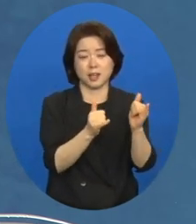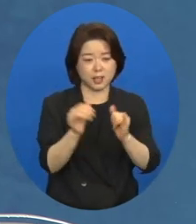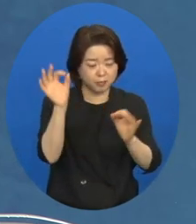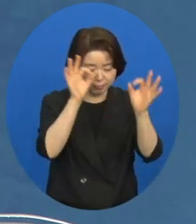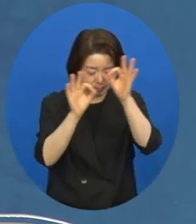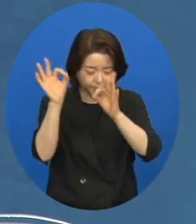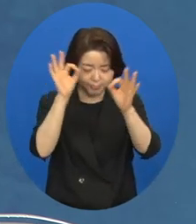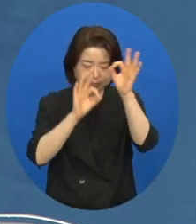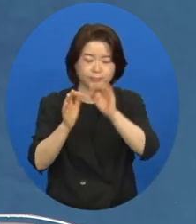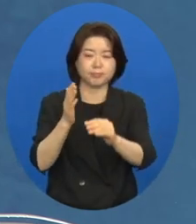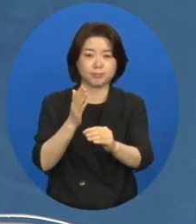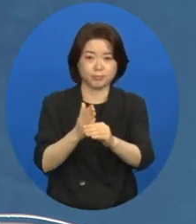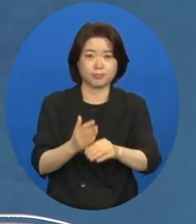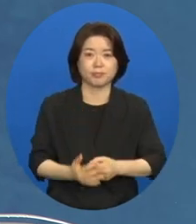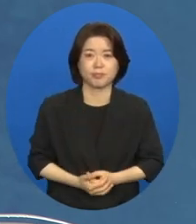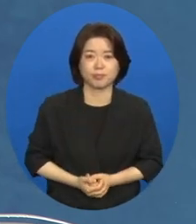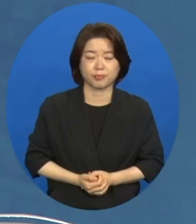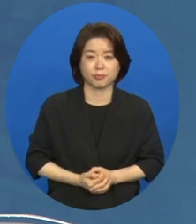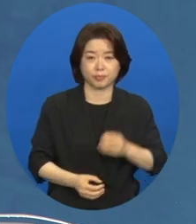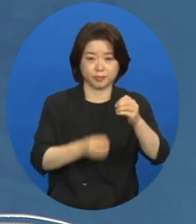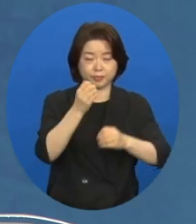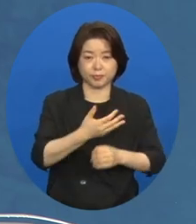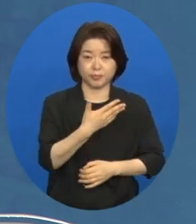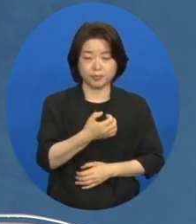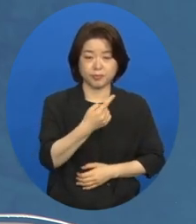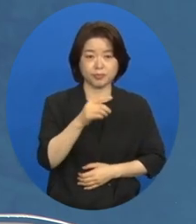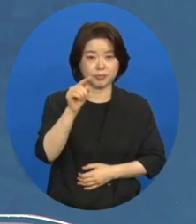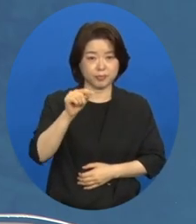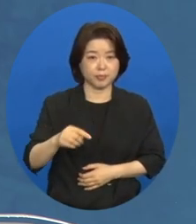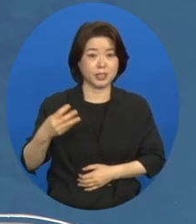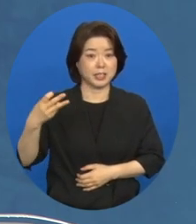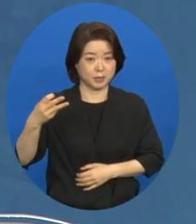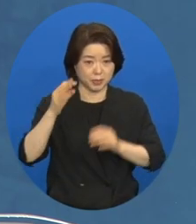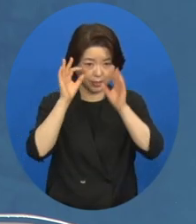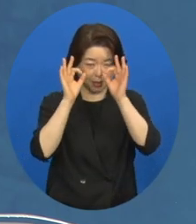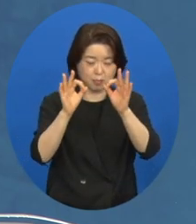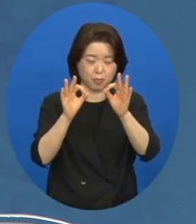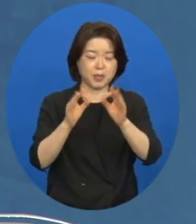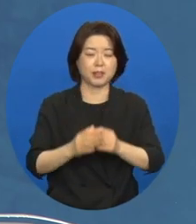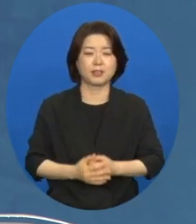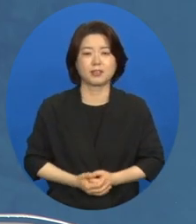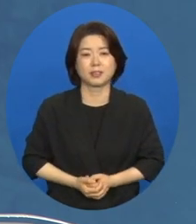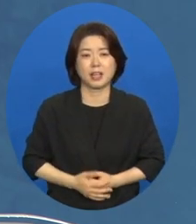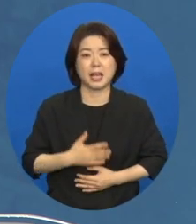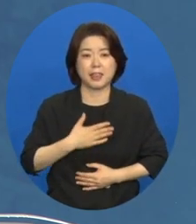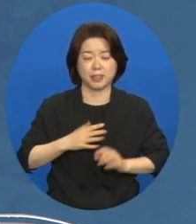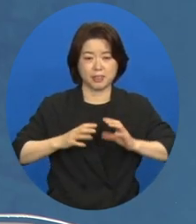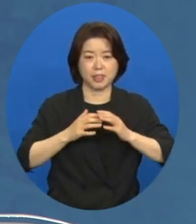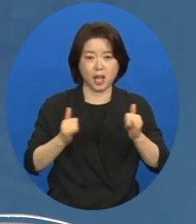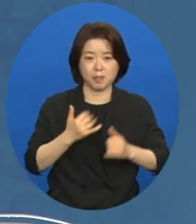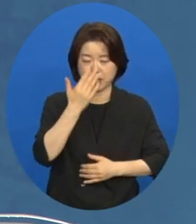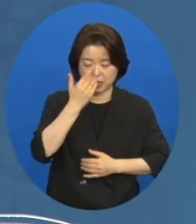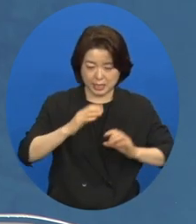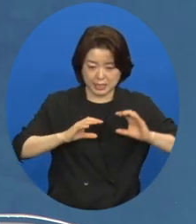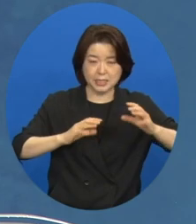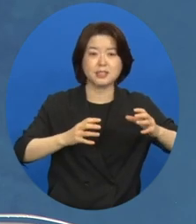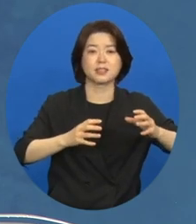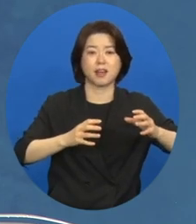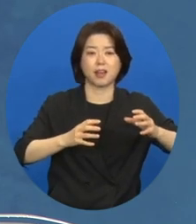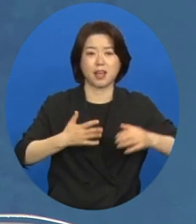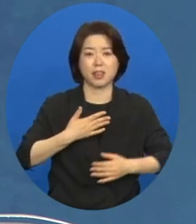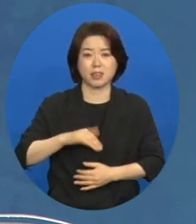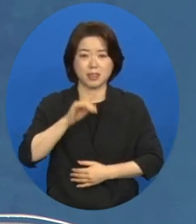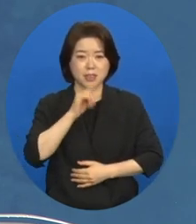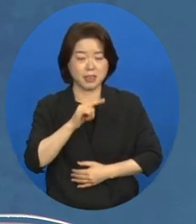계십니다. 시편 81편 13절에 이런 말씀이 있어요. 나의 백성 이스라엘이 내